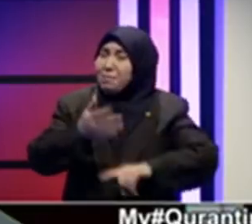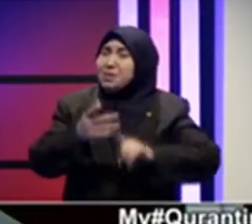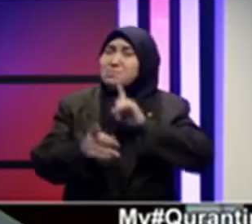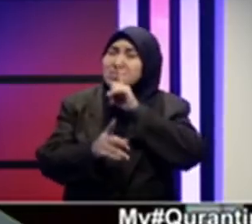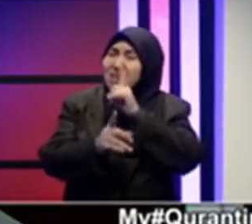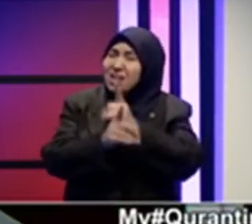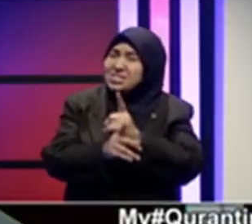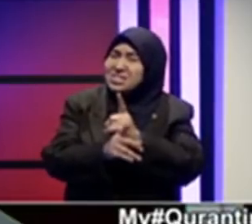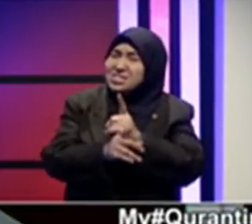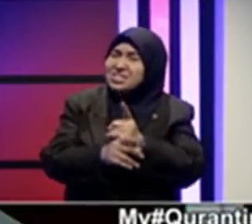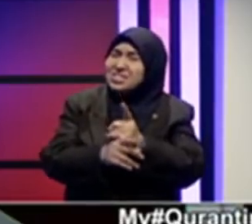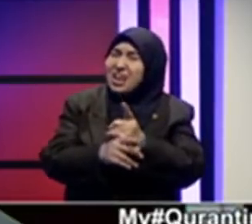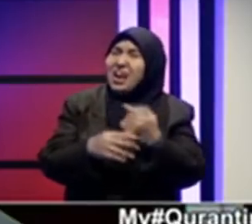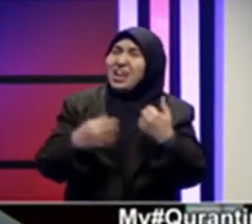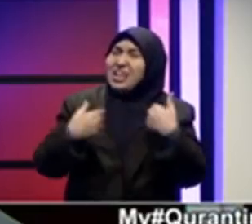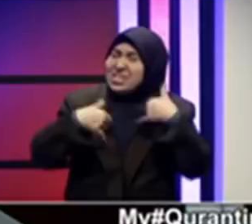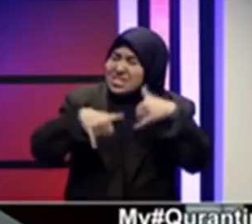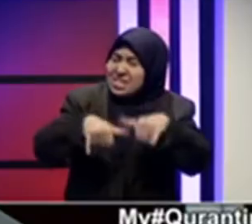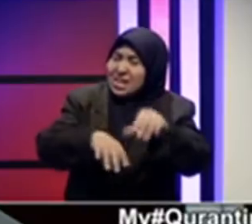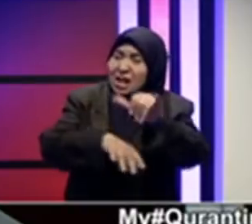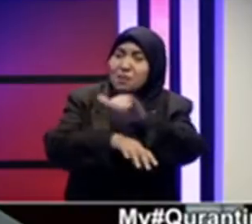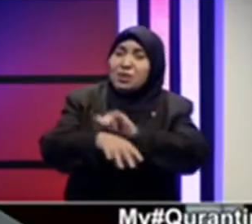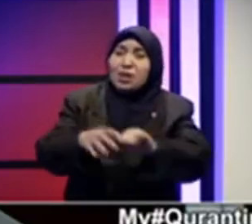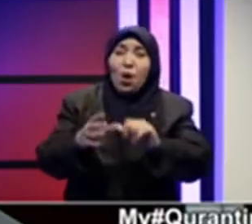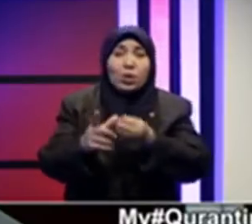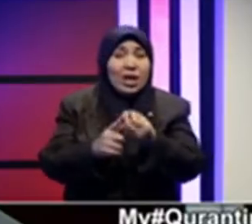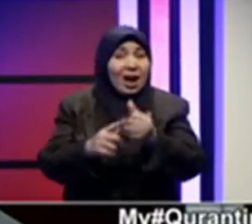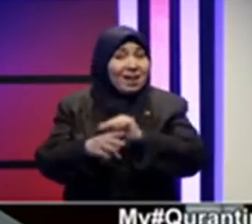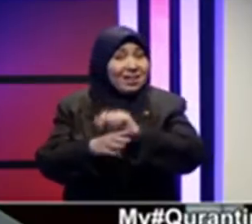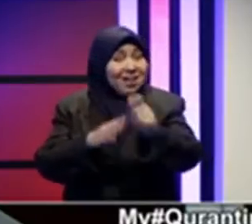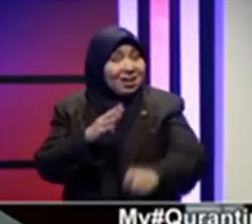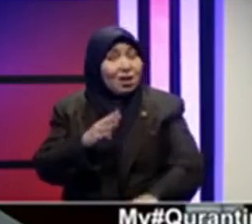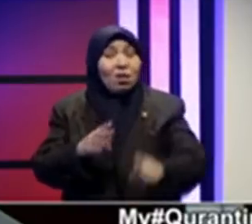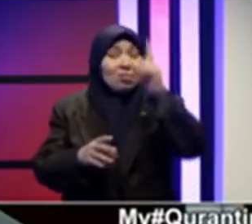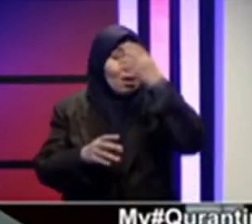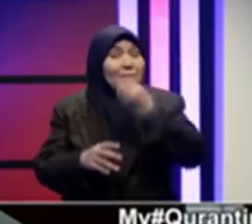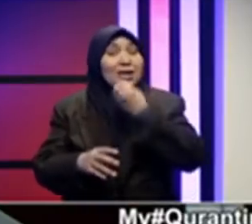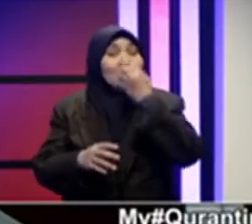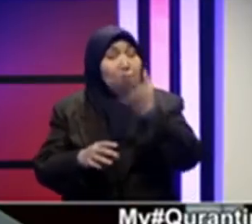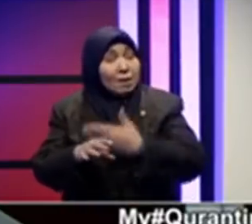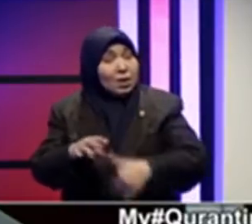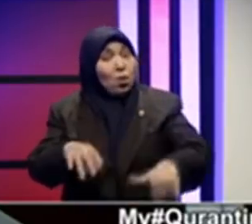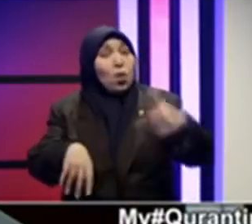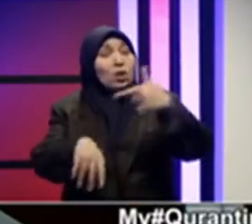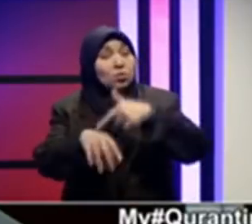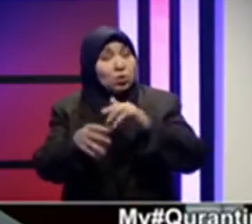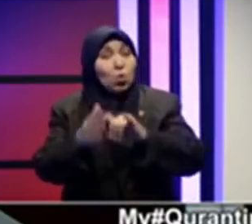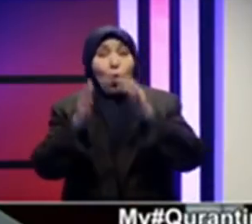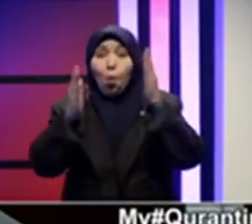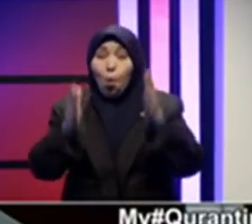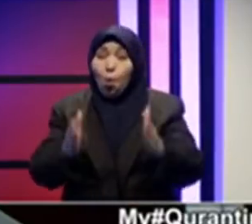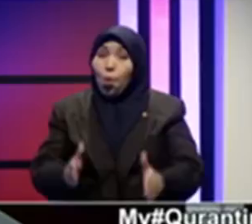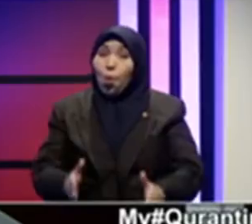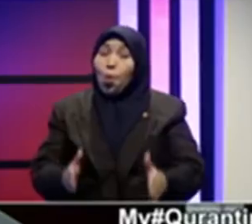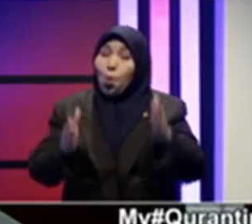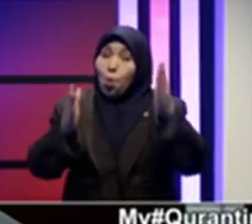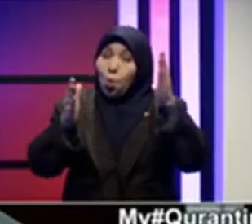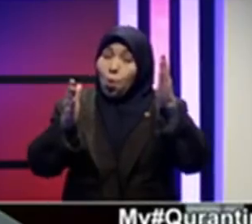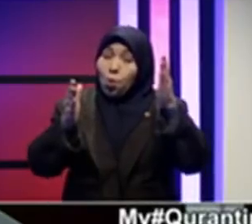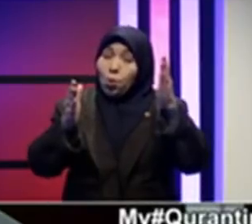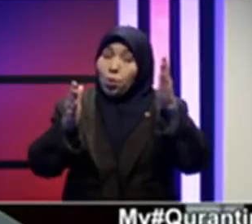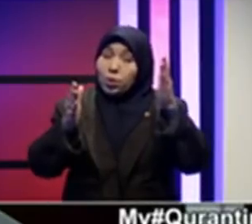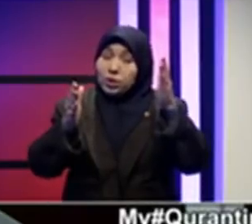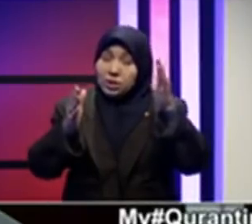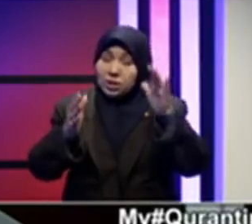di syurga nanti ataupun di akhirat nanti. Allah menyatakan al-akhilla, iaitu pada waktu itu orang-orang yang khalil,